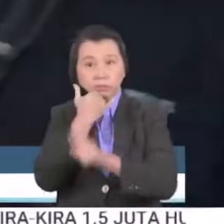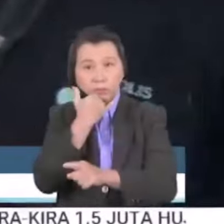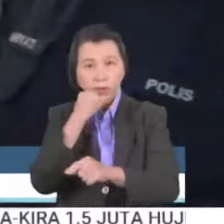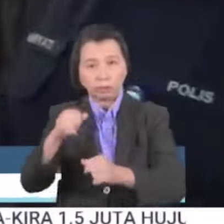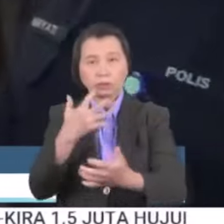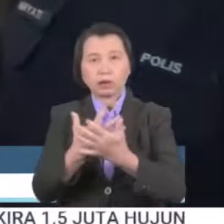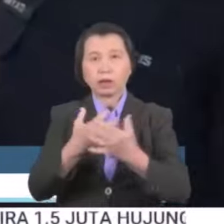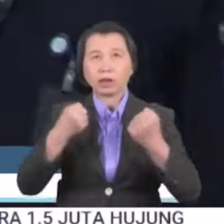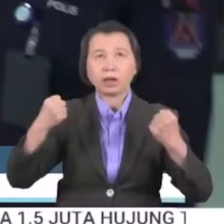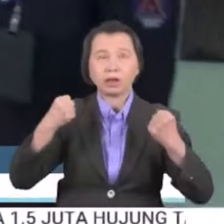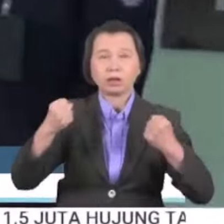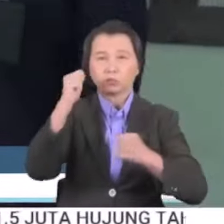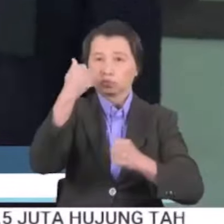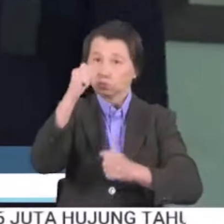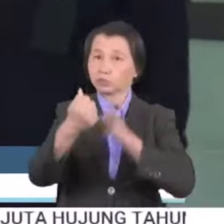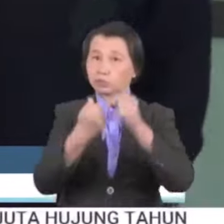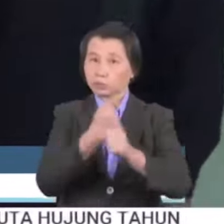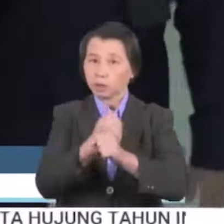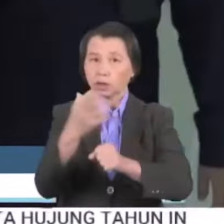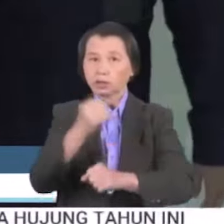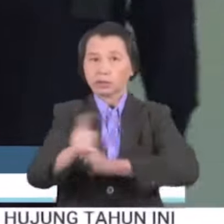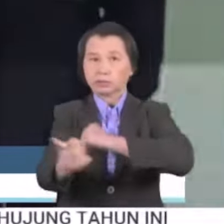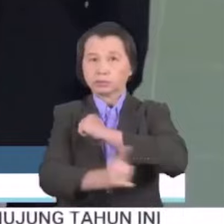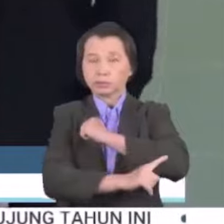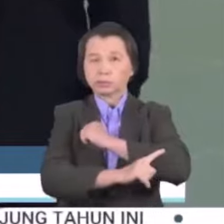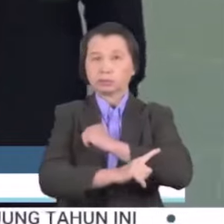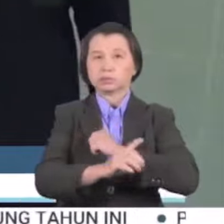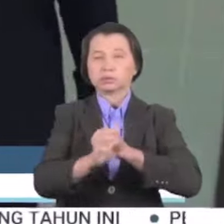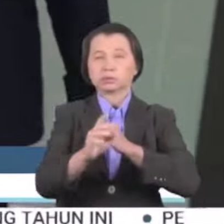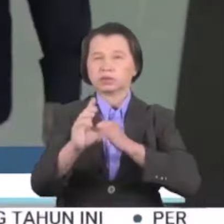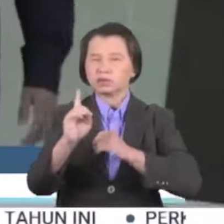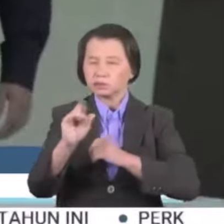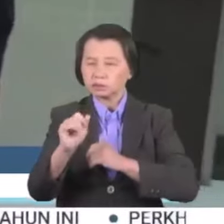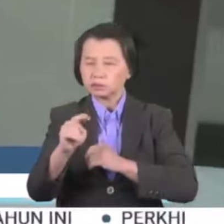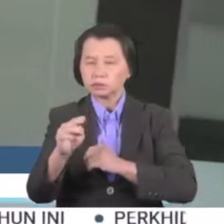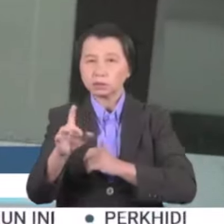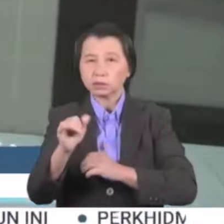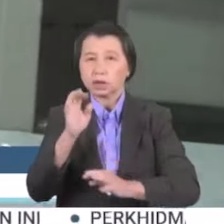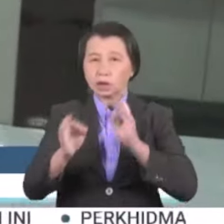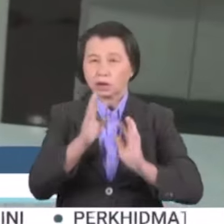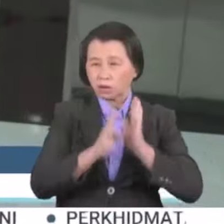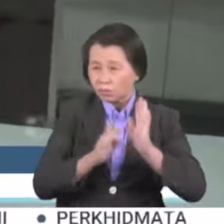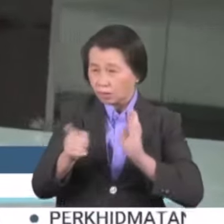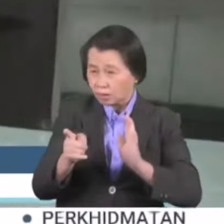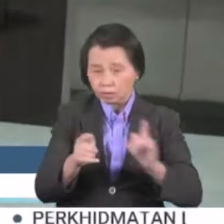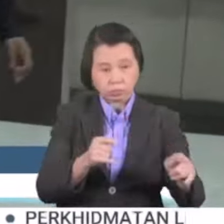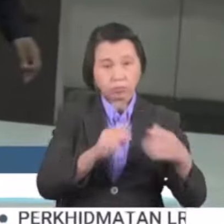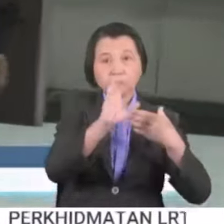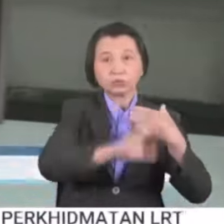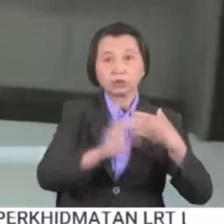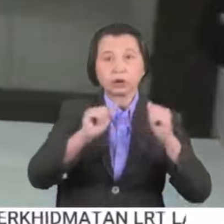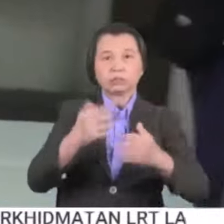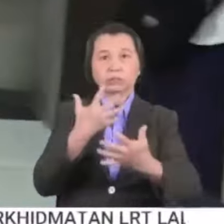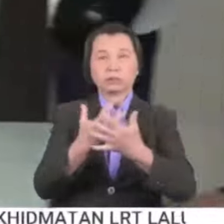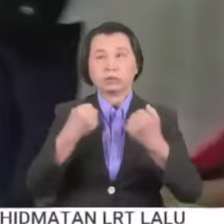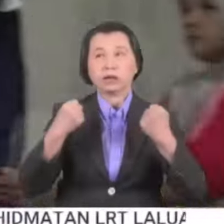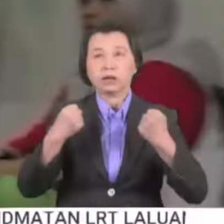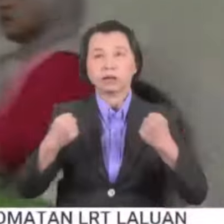penjara maksimum 10 tahun serta denda, dan jika perbuatan itu mendatangkan cedera, boleh